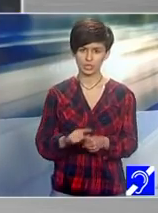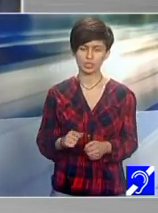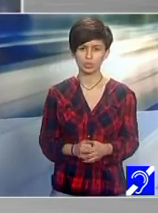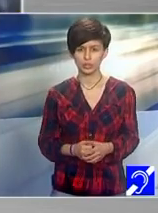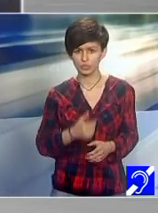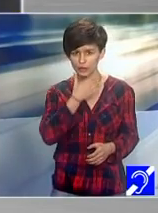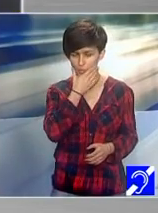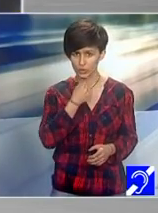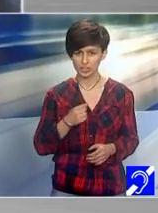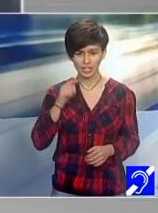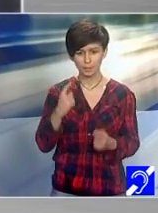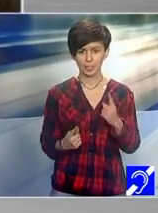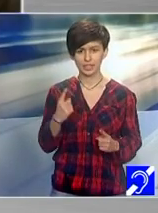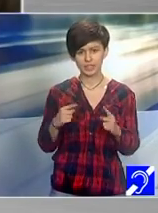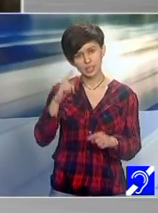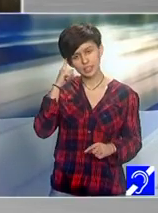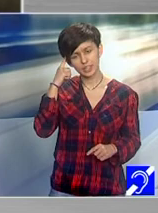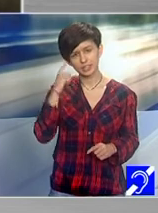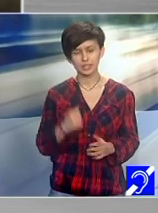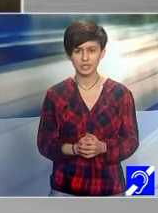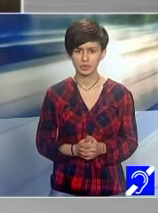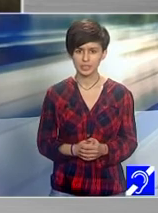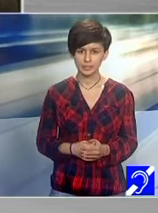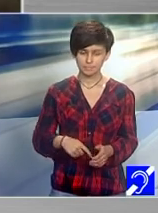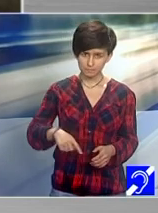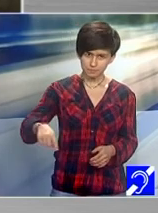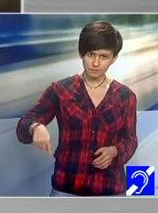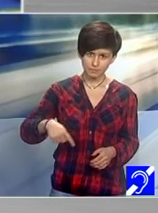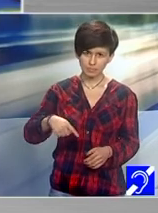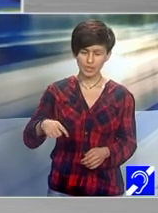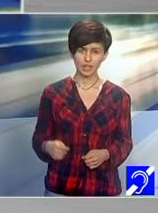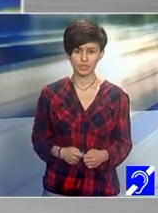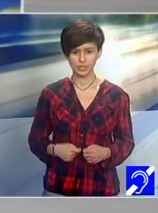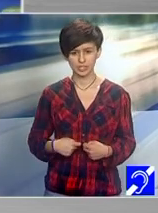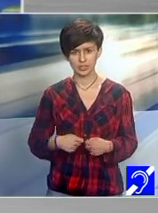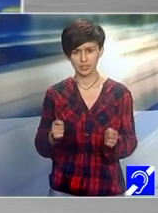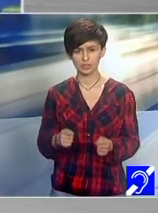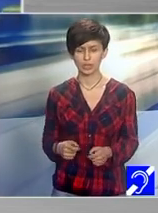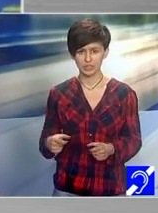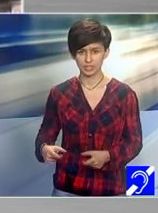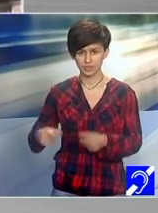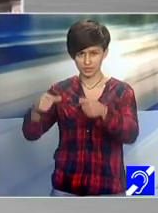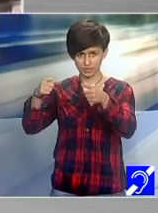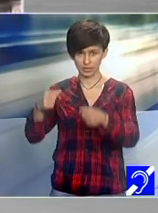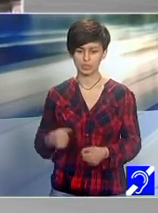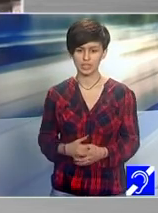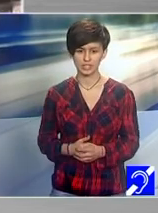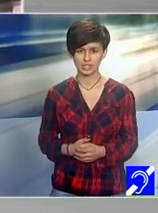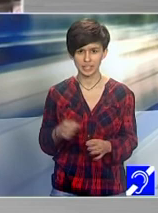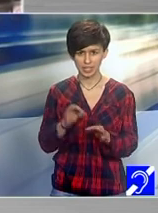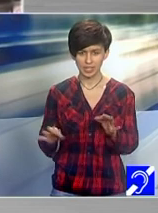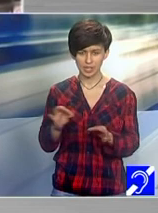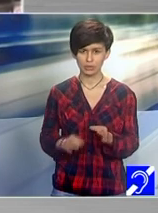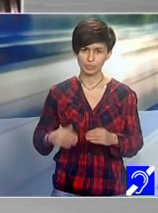dacă ne gândim că la noi, din totalul de unități economice, de companii, mai puțin de